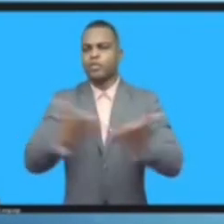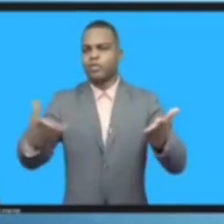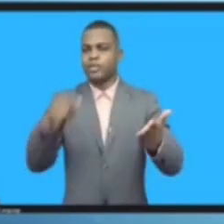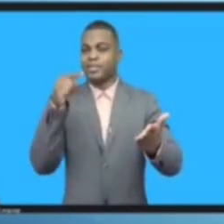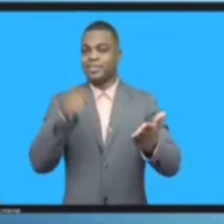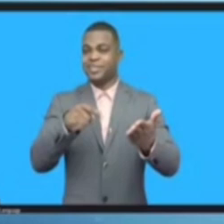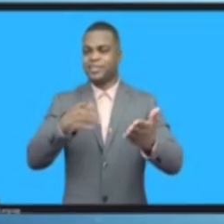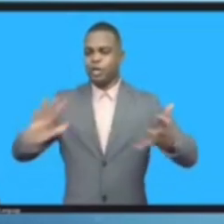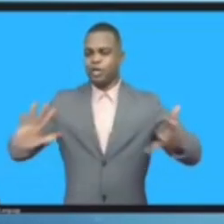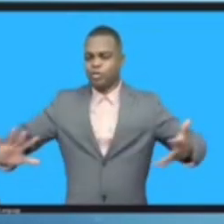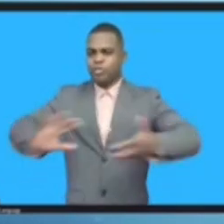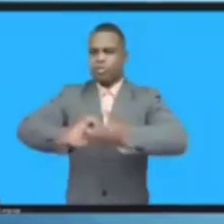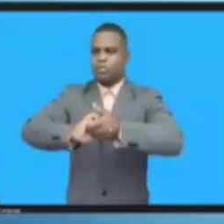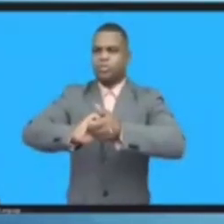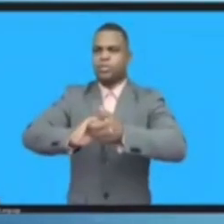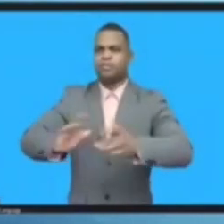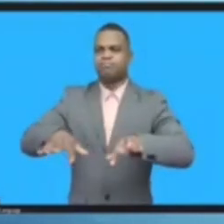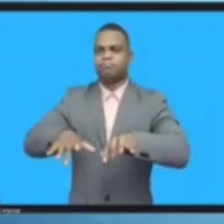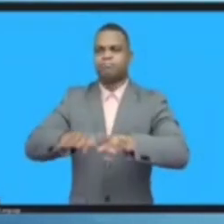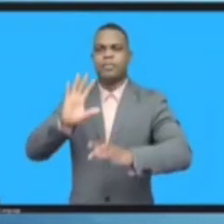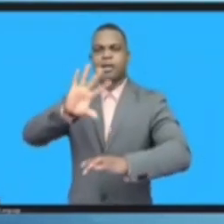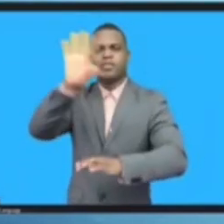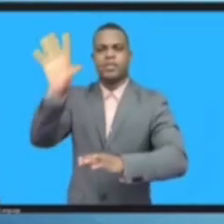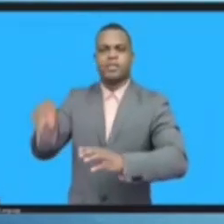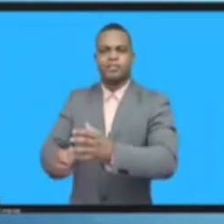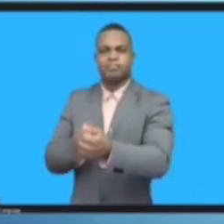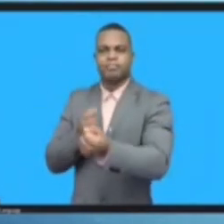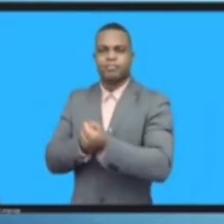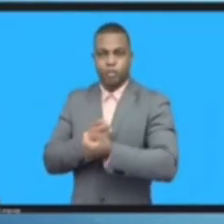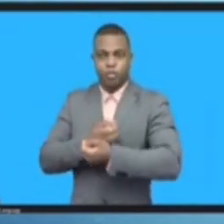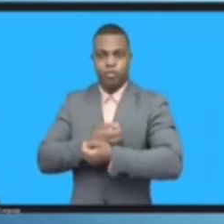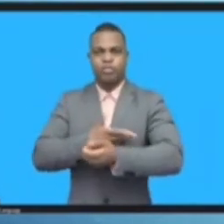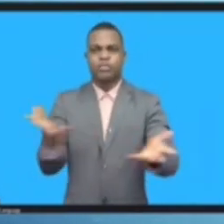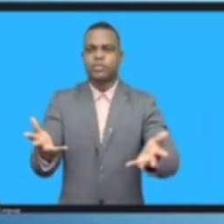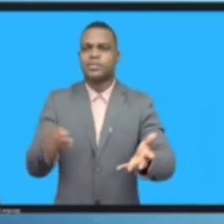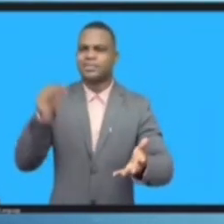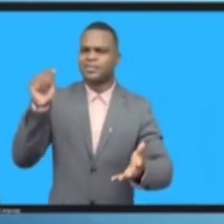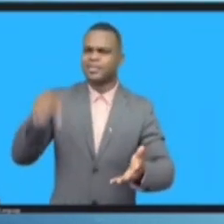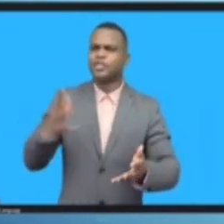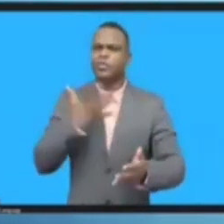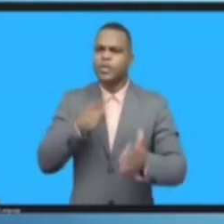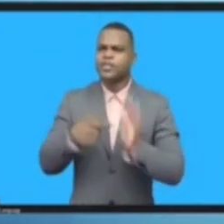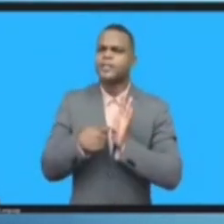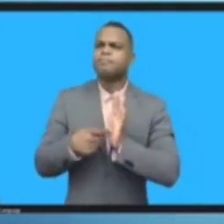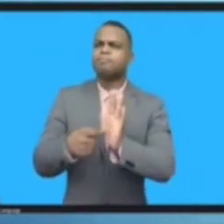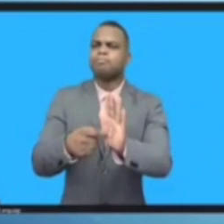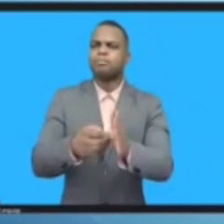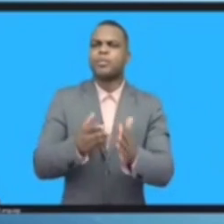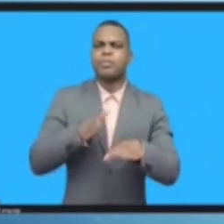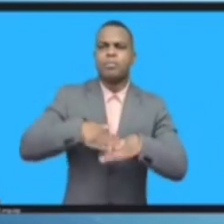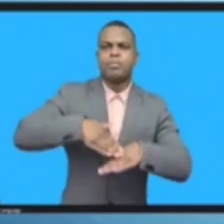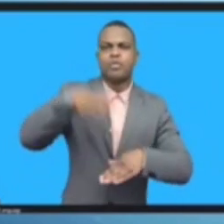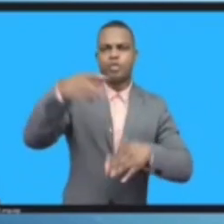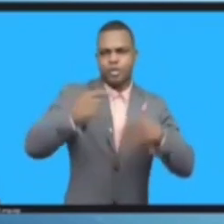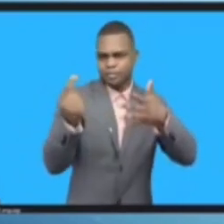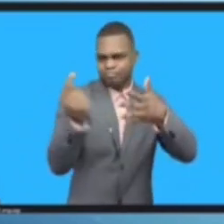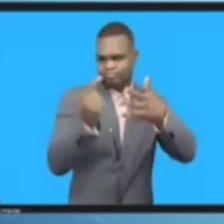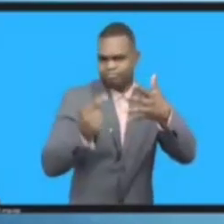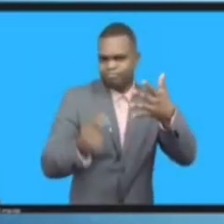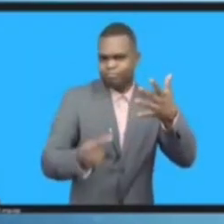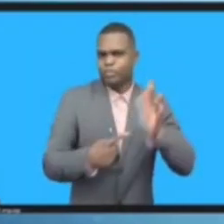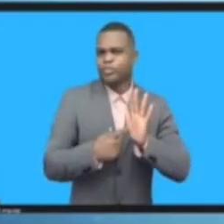sur le continent africain. J'aimerais également remercier Doreen dans son rôle précédent en tant